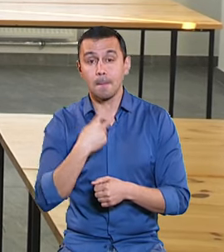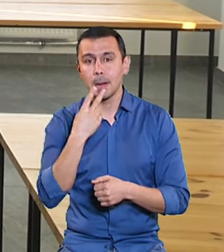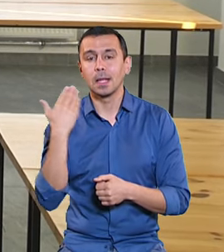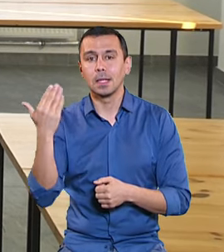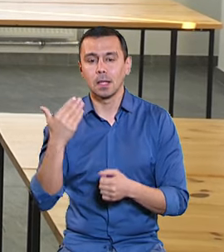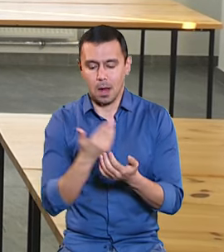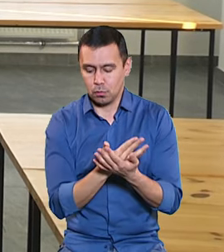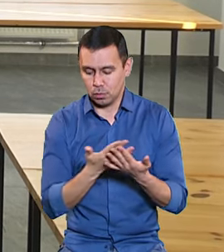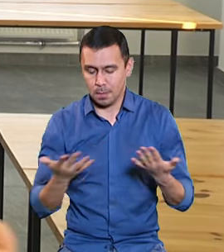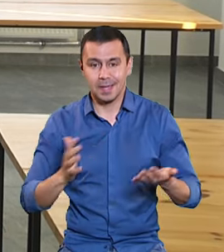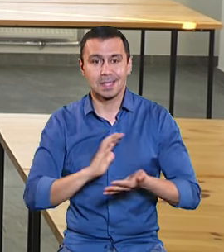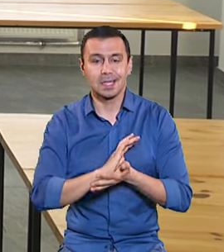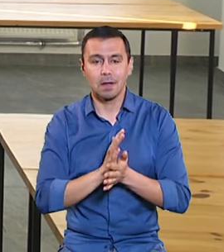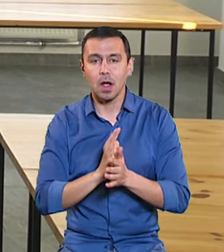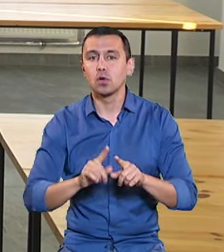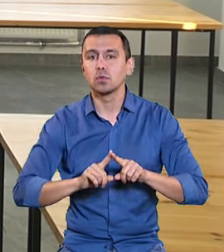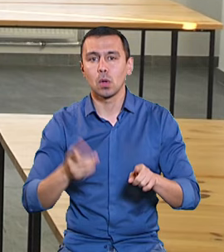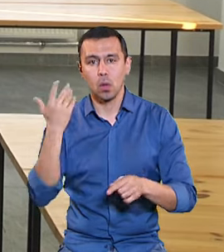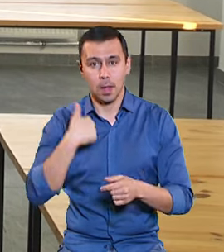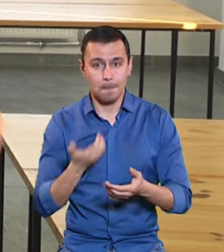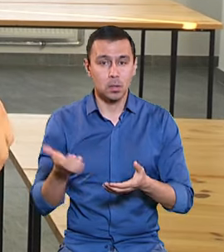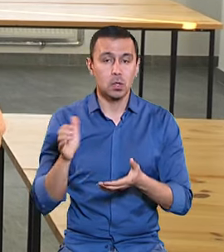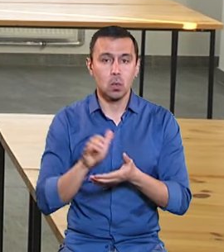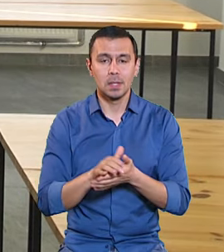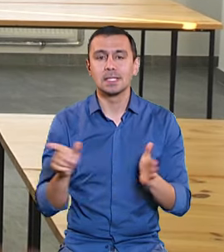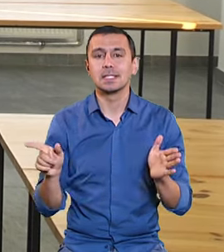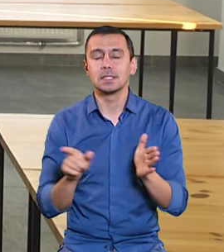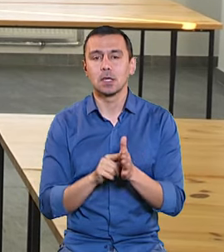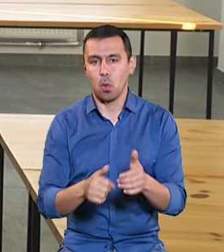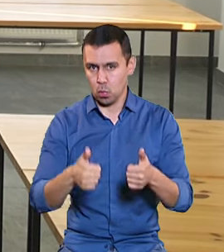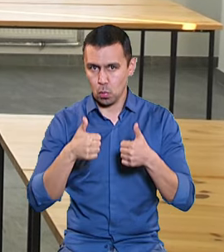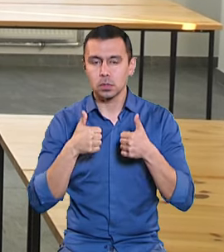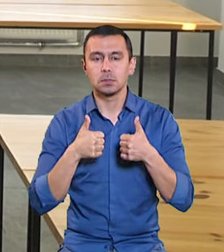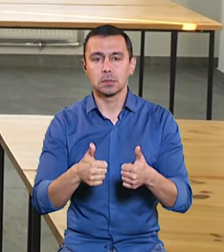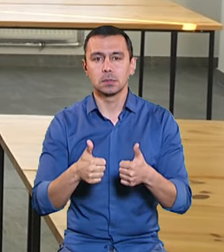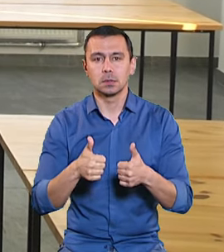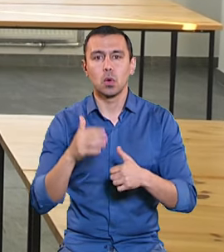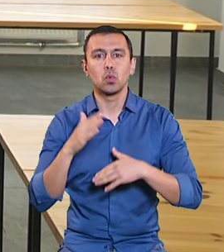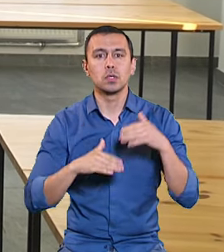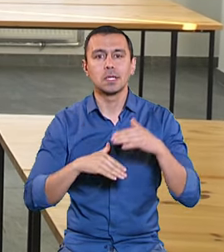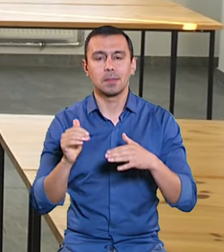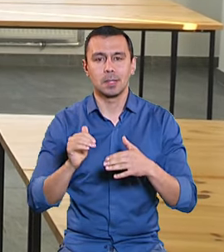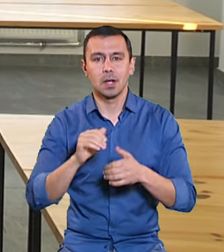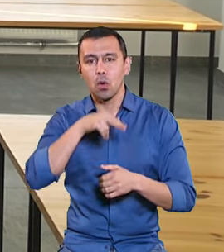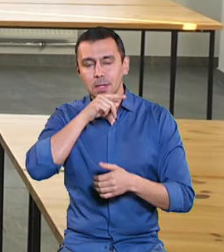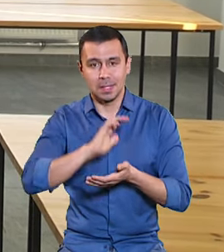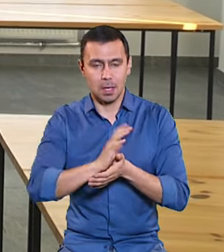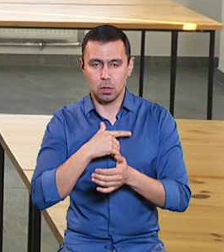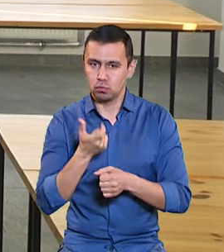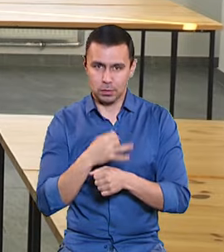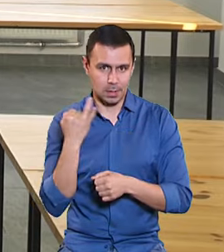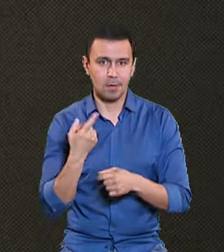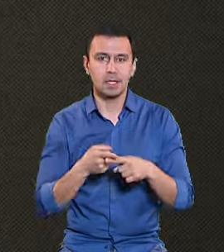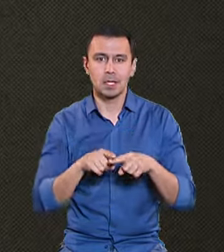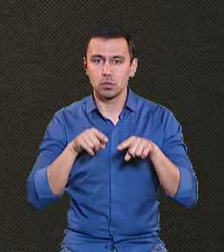їхній асортимент сирів, а особливо коли я познайомилася саме з хорошими крафтовими козиними сирами, я дуже зацікавилася